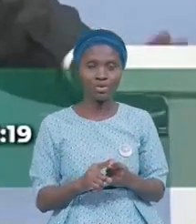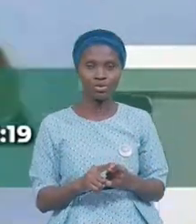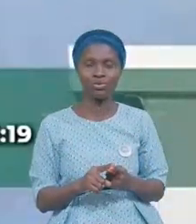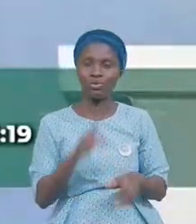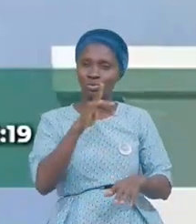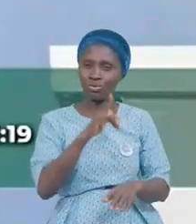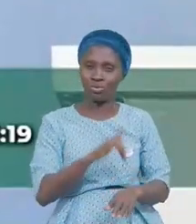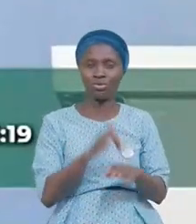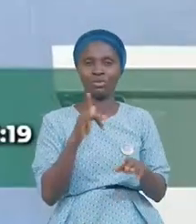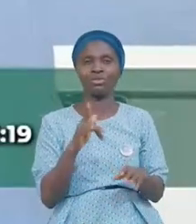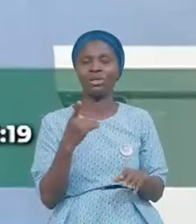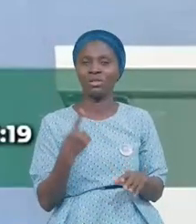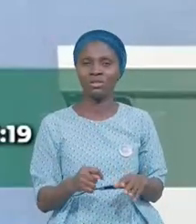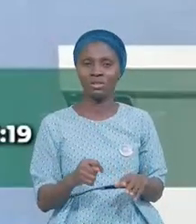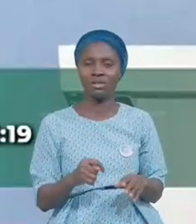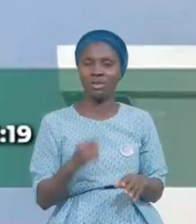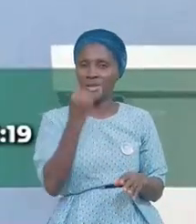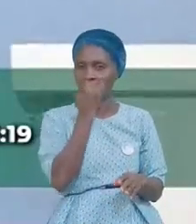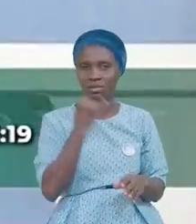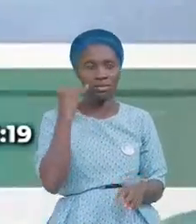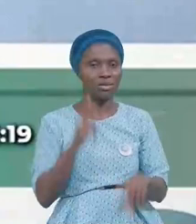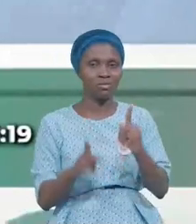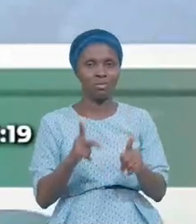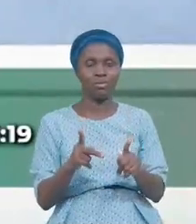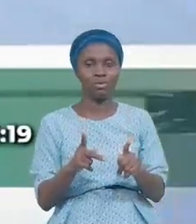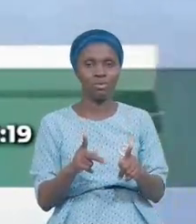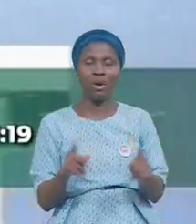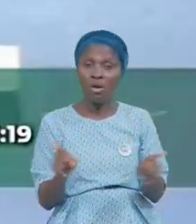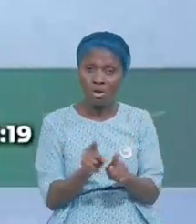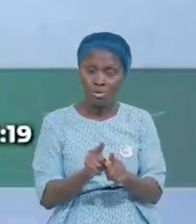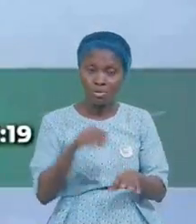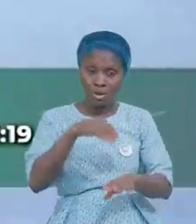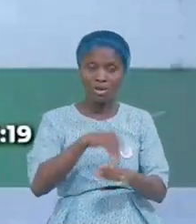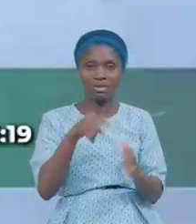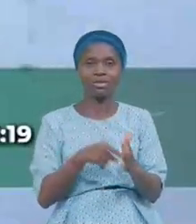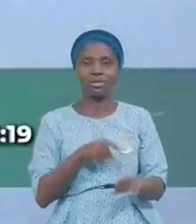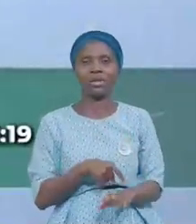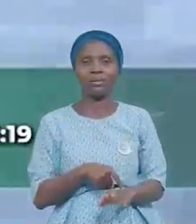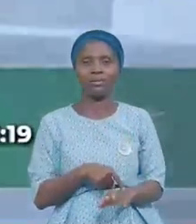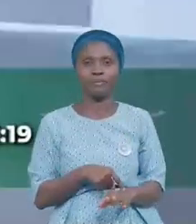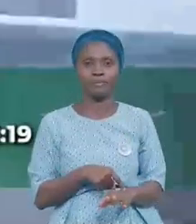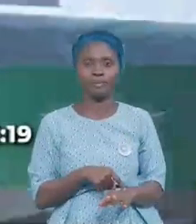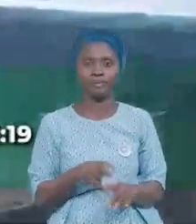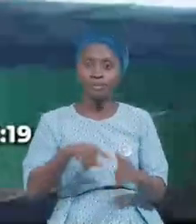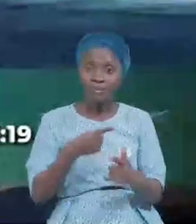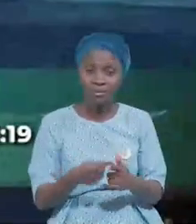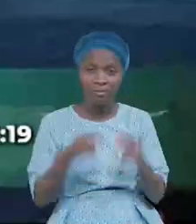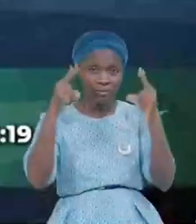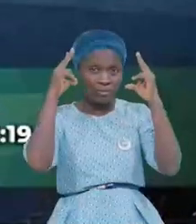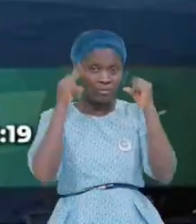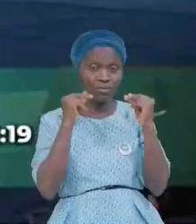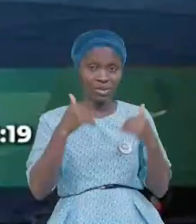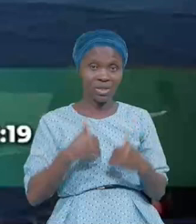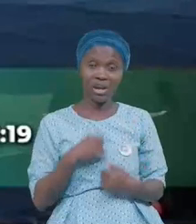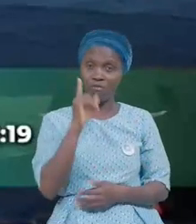Israélites que cela doit être fait, même en ce moment. Alors, Moïse avait un seul Égypte